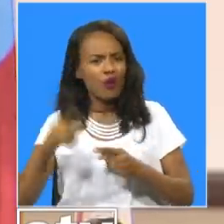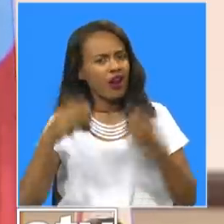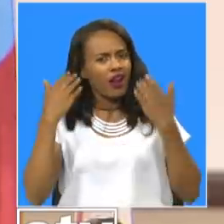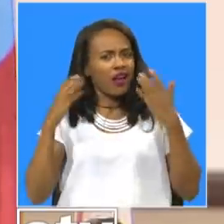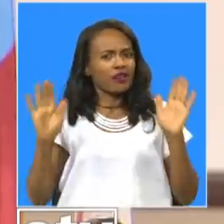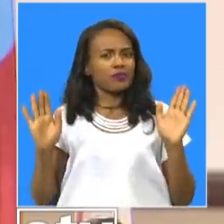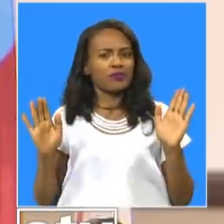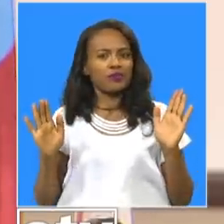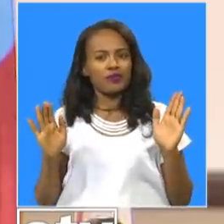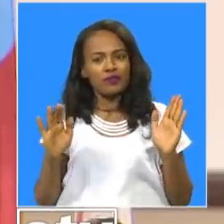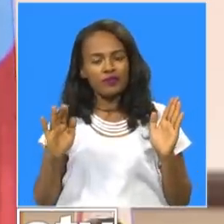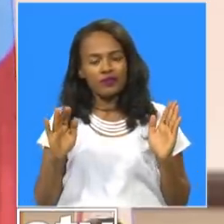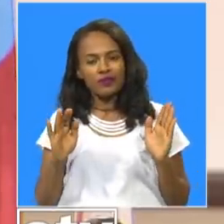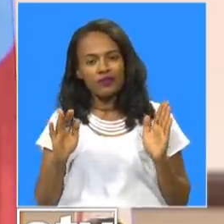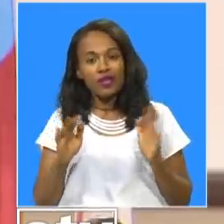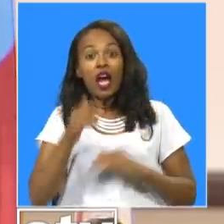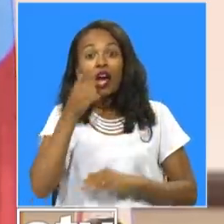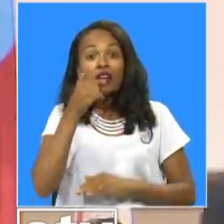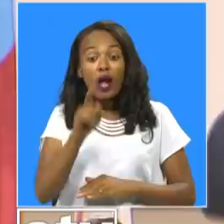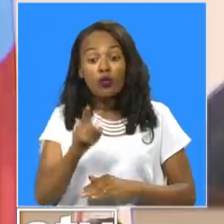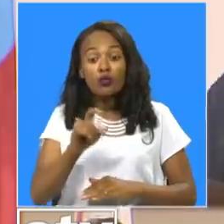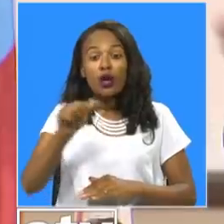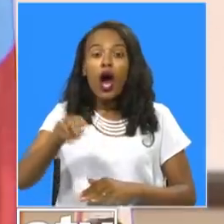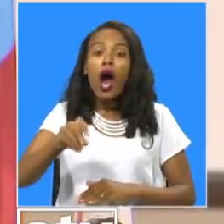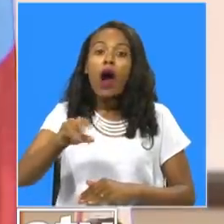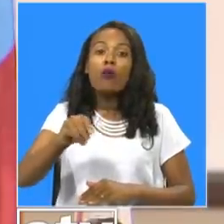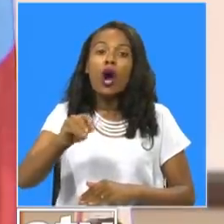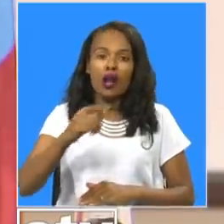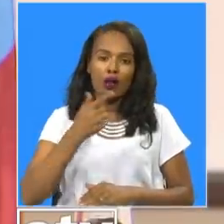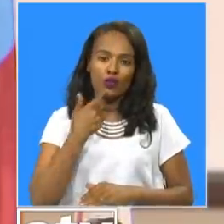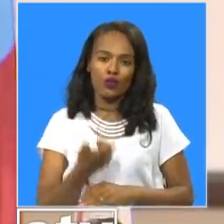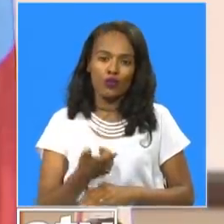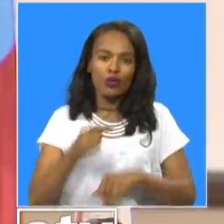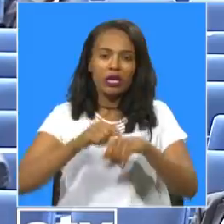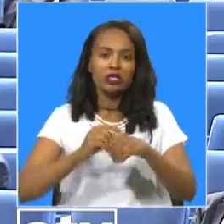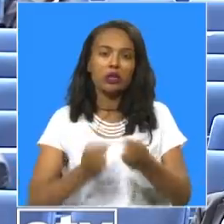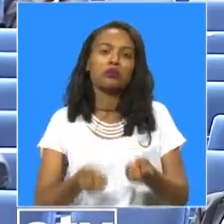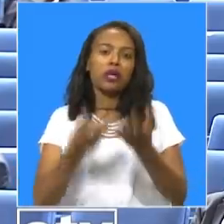አላቀም። እንዳልኩት አባራ ነው በጊዜው ዛት መጣው ግን አይቀርም።